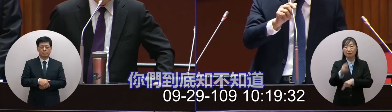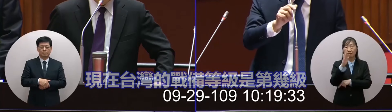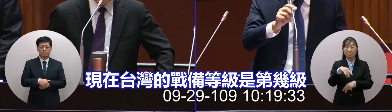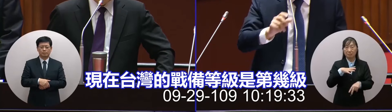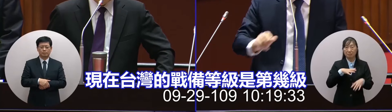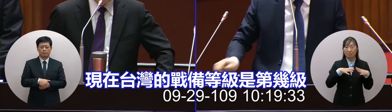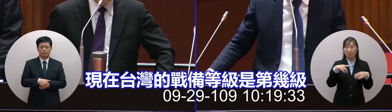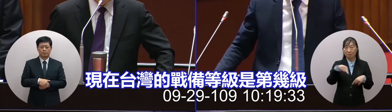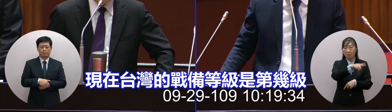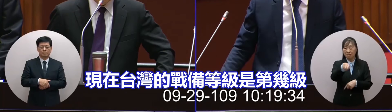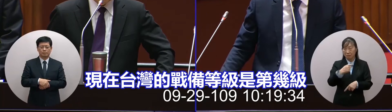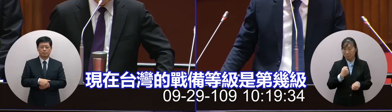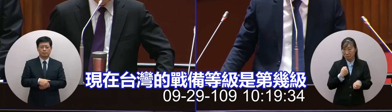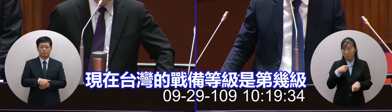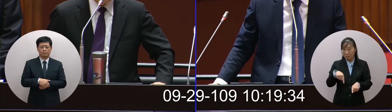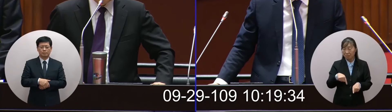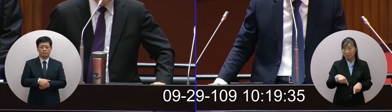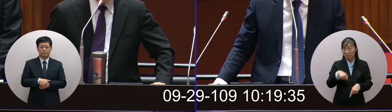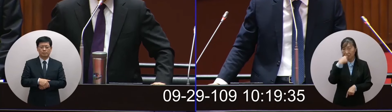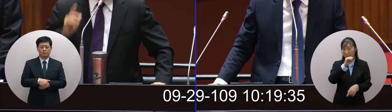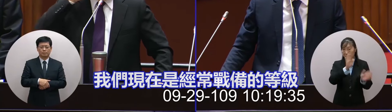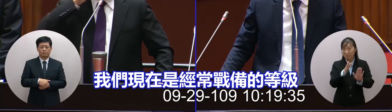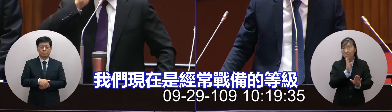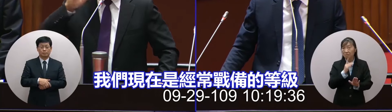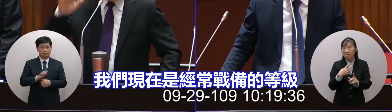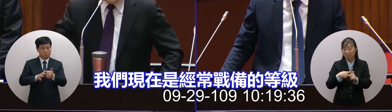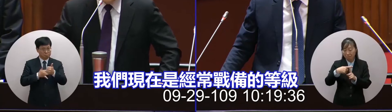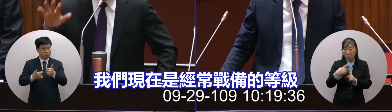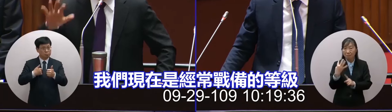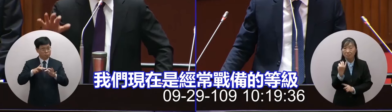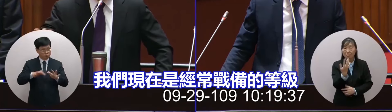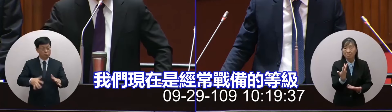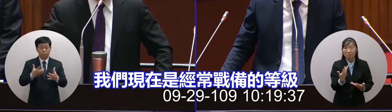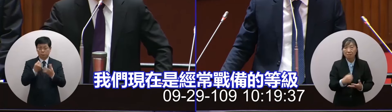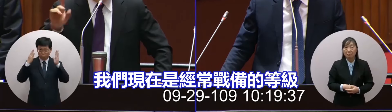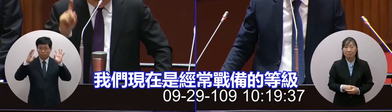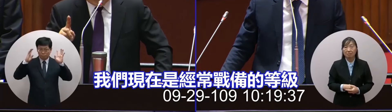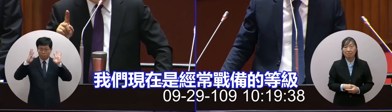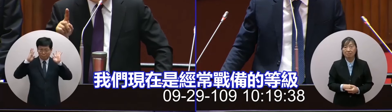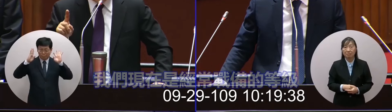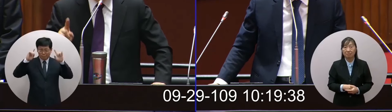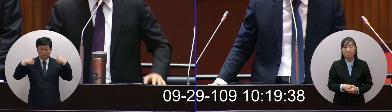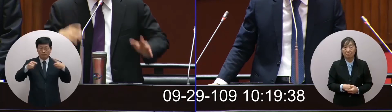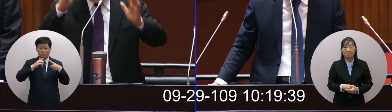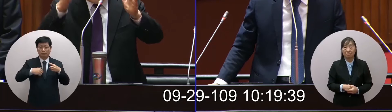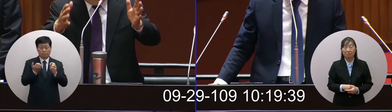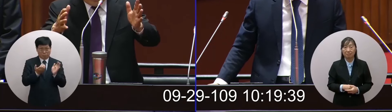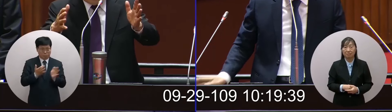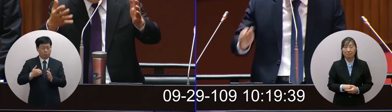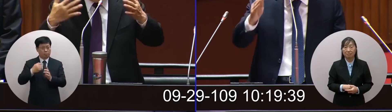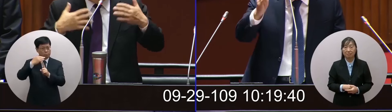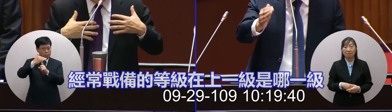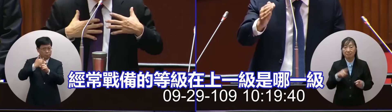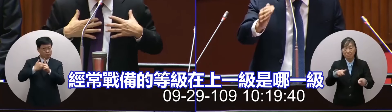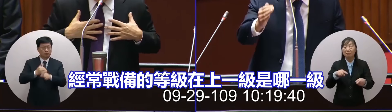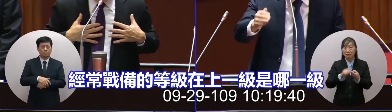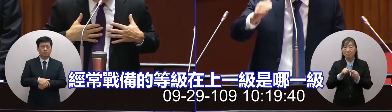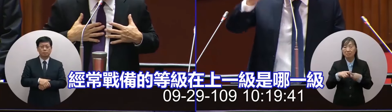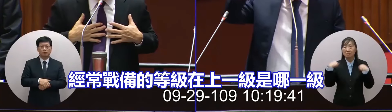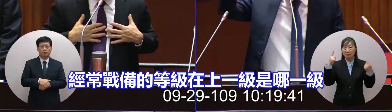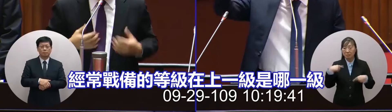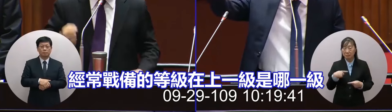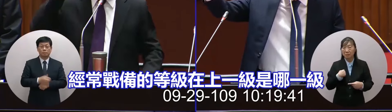底知不知道现在台湾的战备等级是第几级？ 所以委员，我们现在是经常战备的等级。 好， 那刚才委员说， 经常